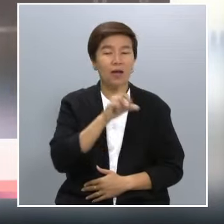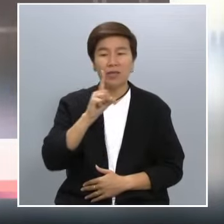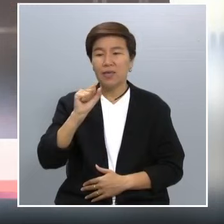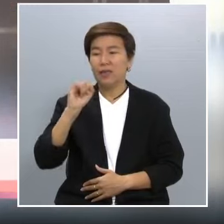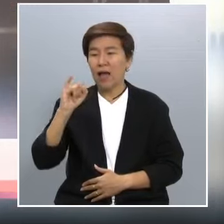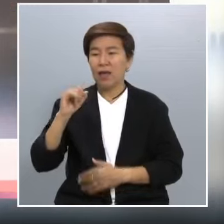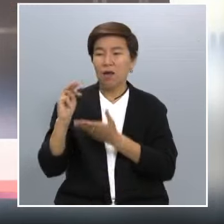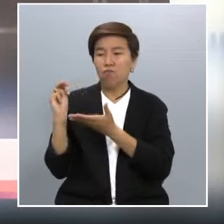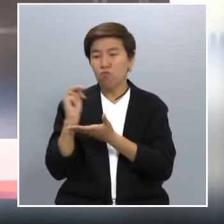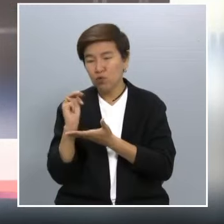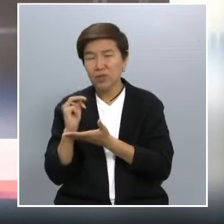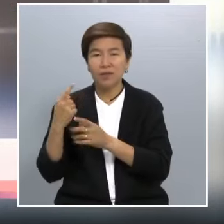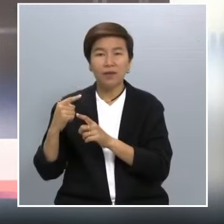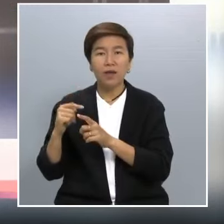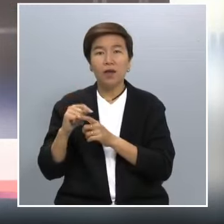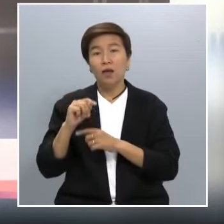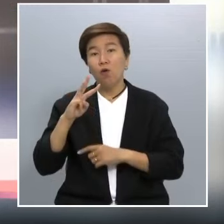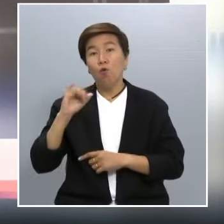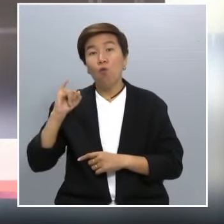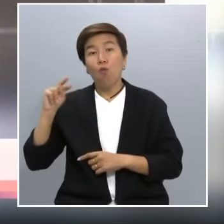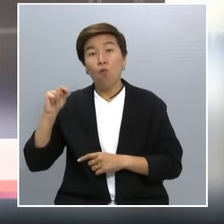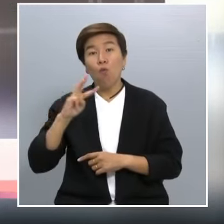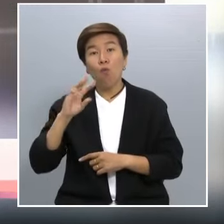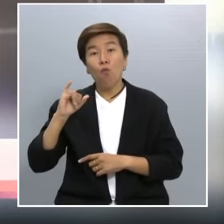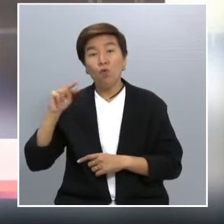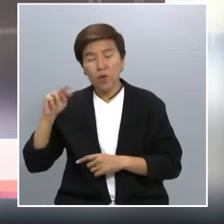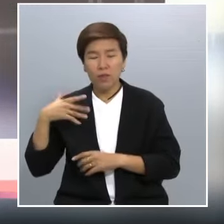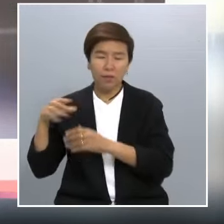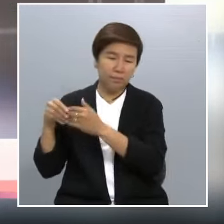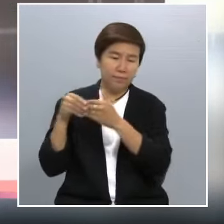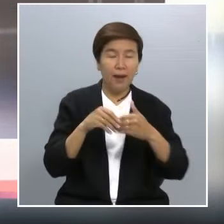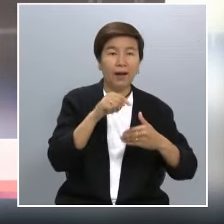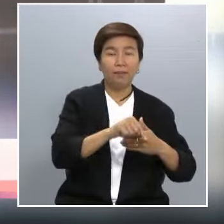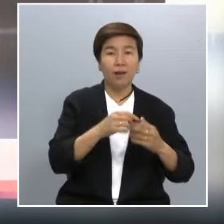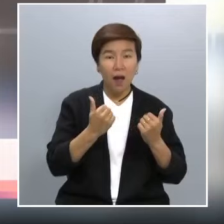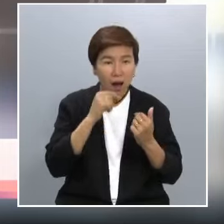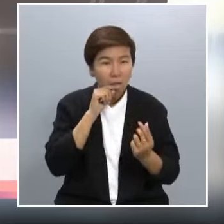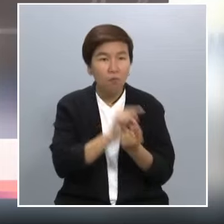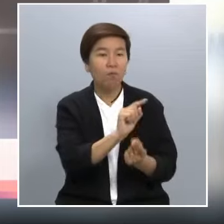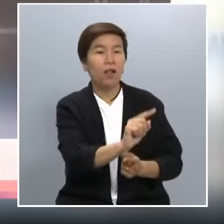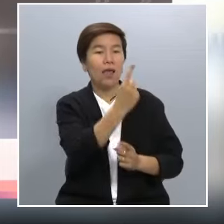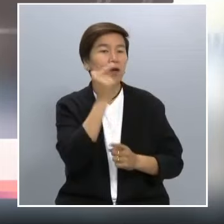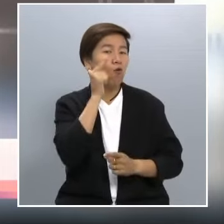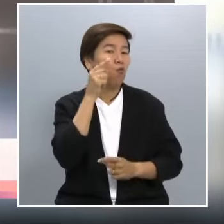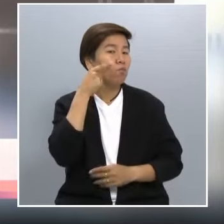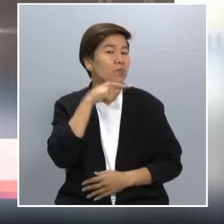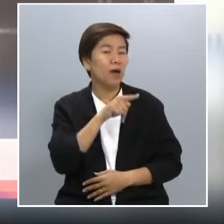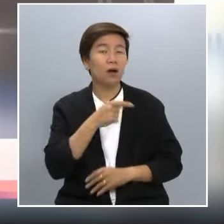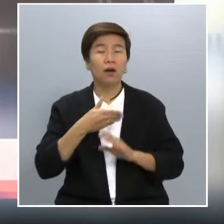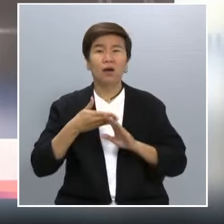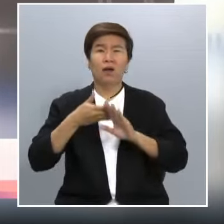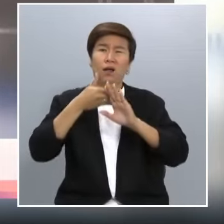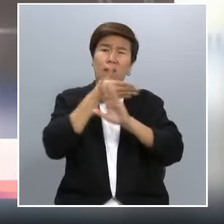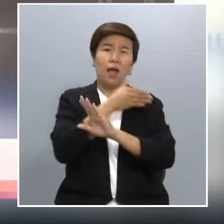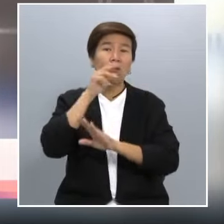างมูลนิธิวินวินวันนี้ถือว่าจะเป็นครั้งแรกที่ได้เจอกับลุงเปี๊ยกคือก่อนหน้านี้ค่ะตำรวจมีการแถล